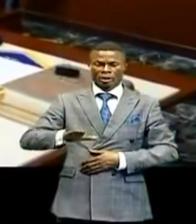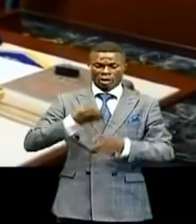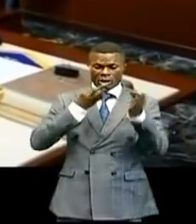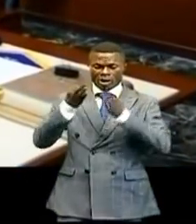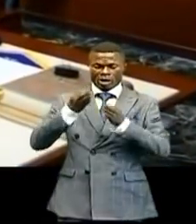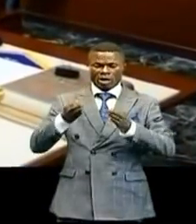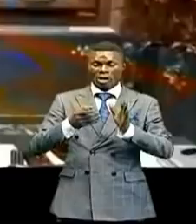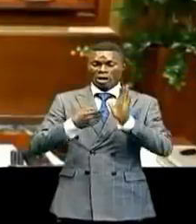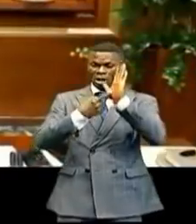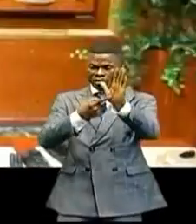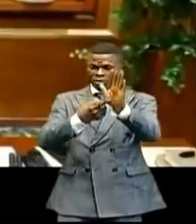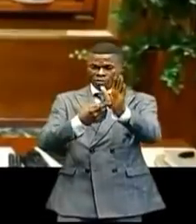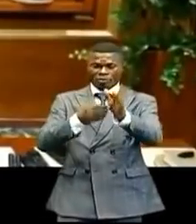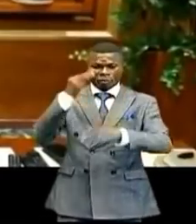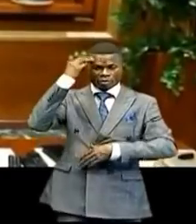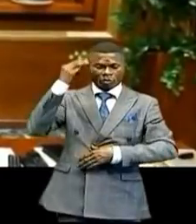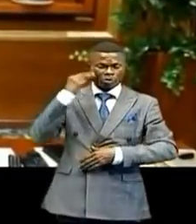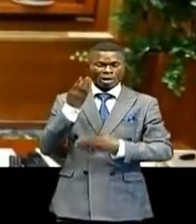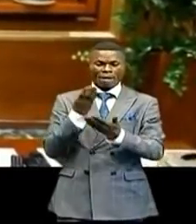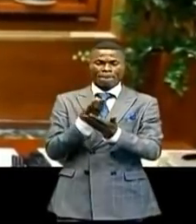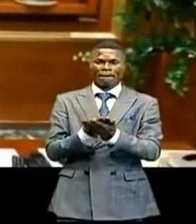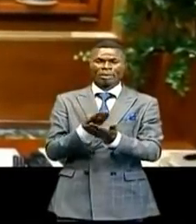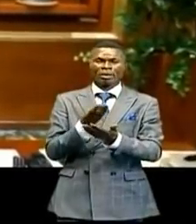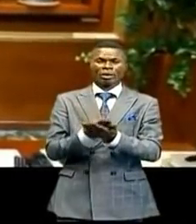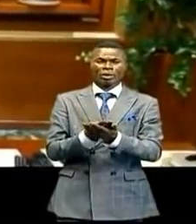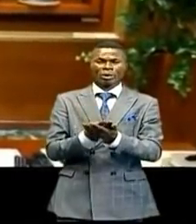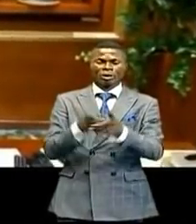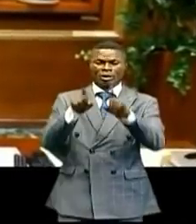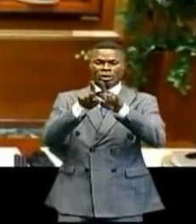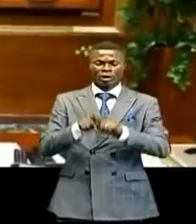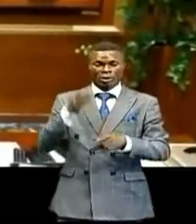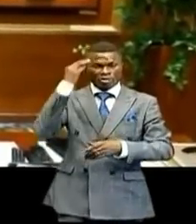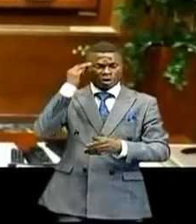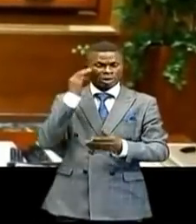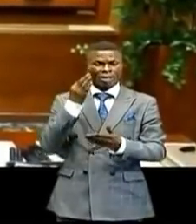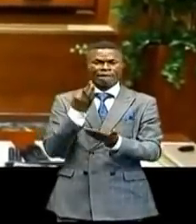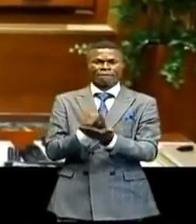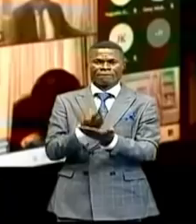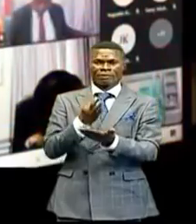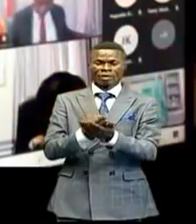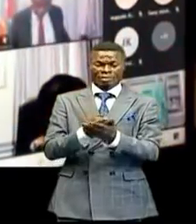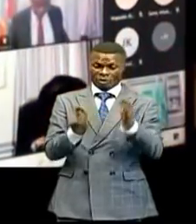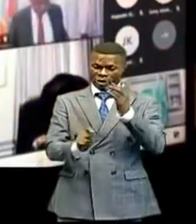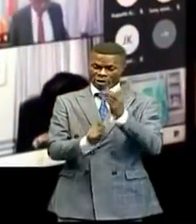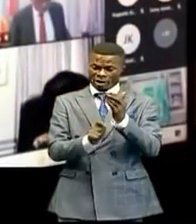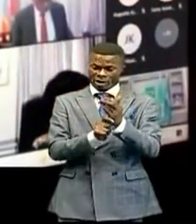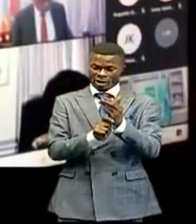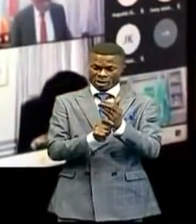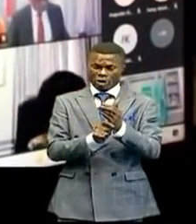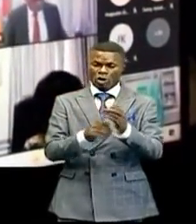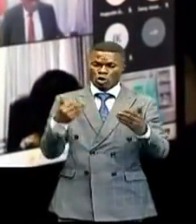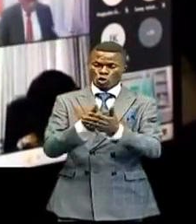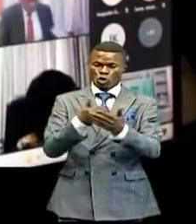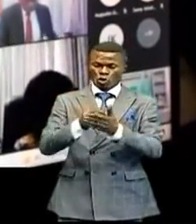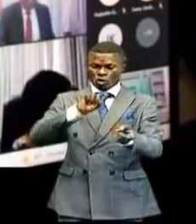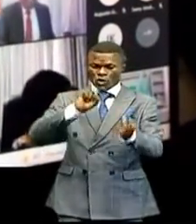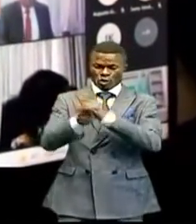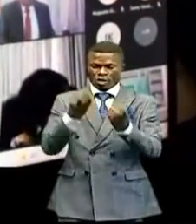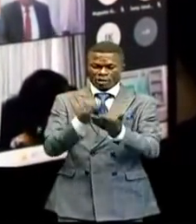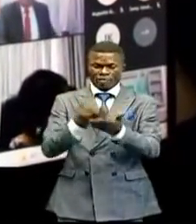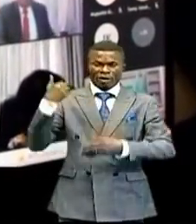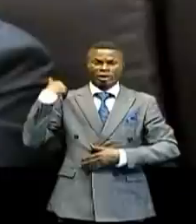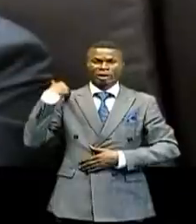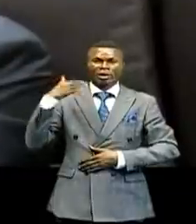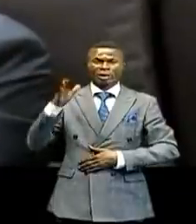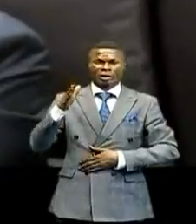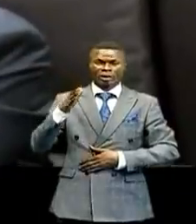noté la présentation par les ministres du budget et celui des finances de la stratégie actualisée de la réforme de finances